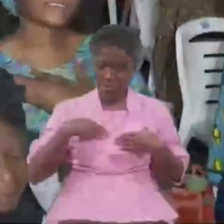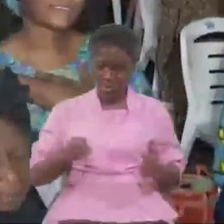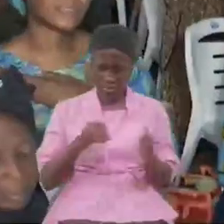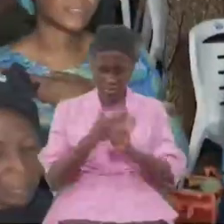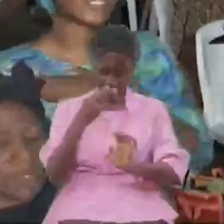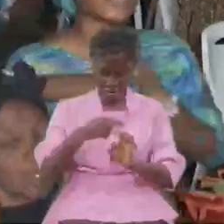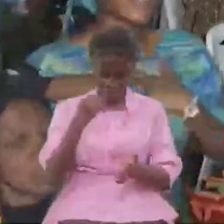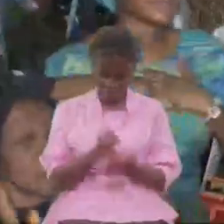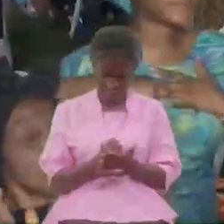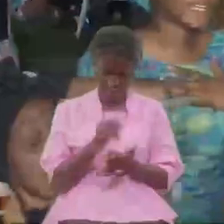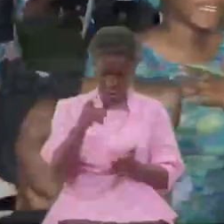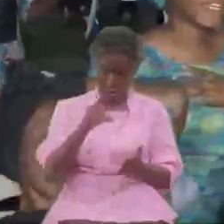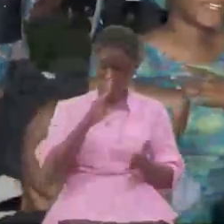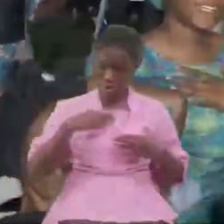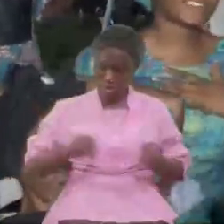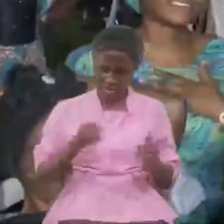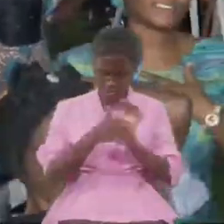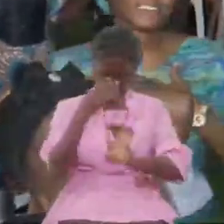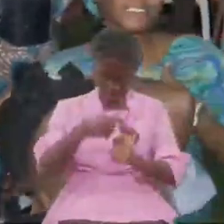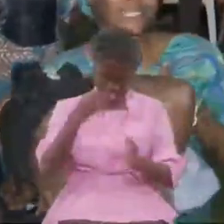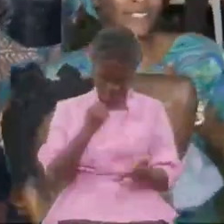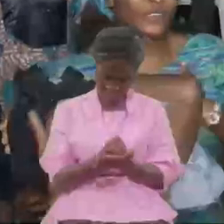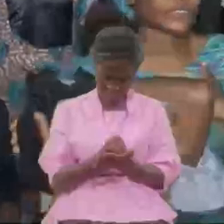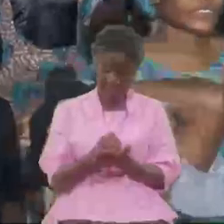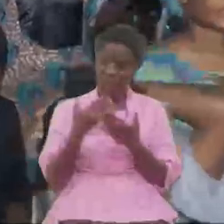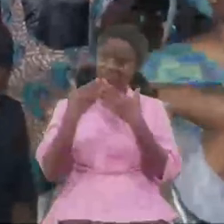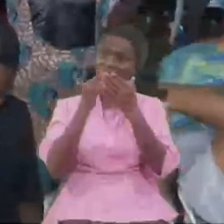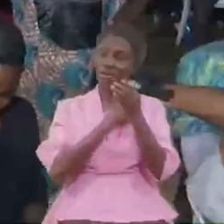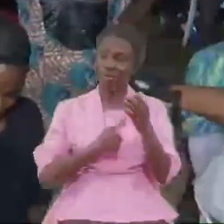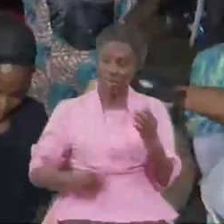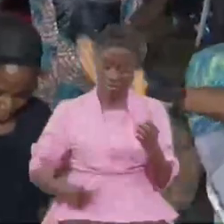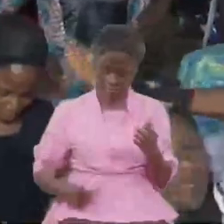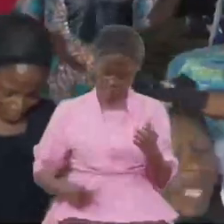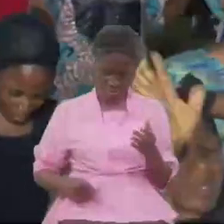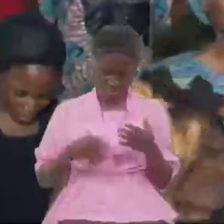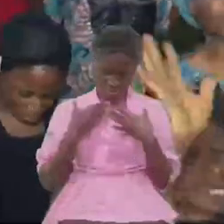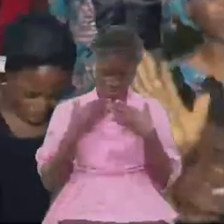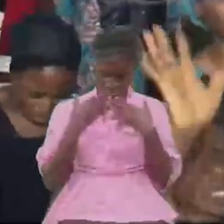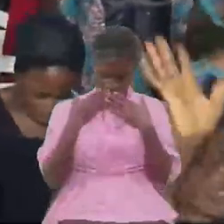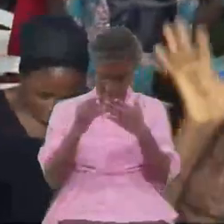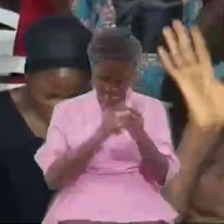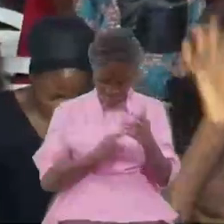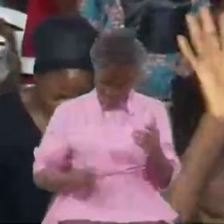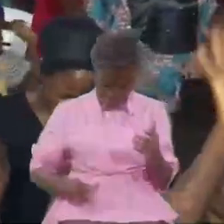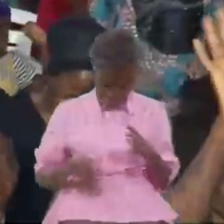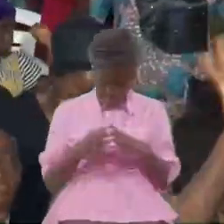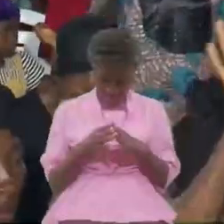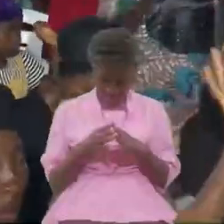Soyez guéris. Merci Seigneur. Merci Seigneur.